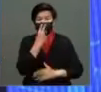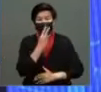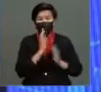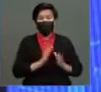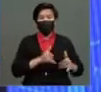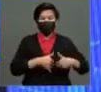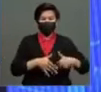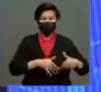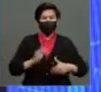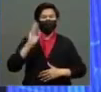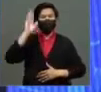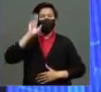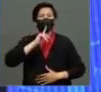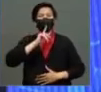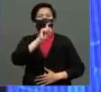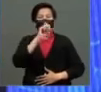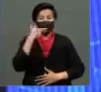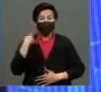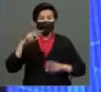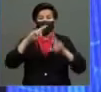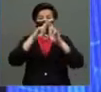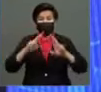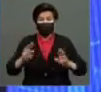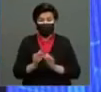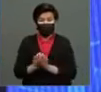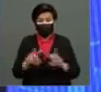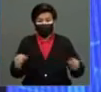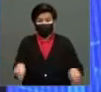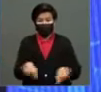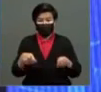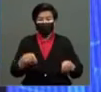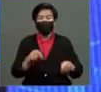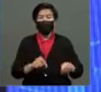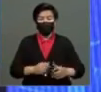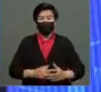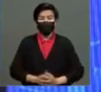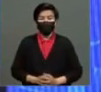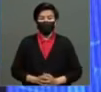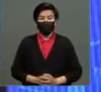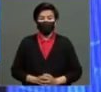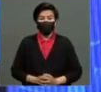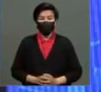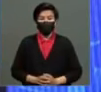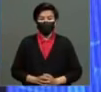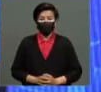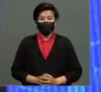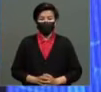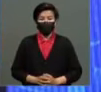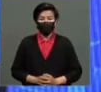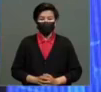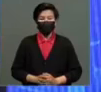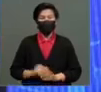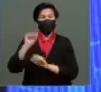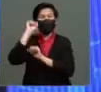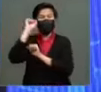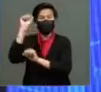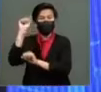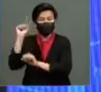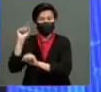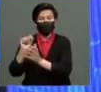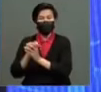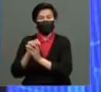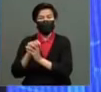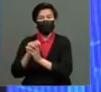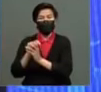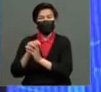าชนก่อนค่ะเรื่องของร้านอาหารเขาบอกว่าในส่วนของร้านอาหารเนี่ยหลังจากที่มีการออกมาตรการออกมาได้รับผลกระท